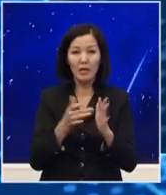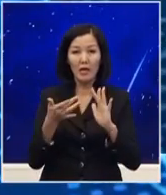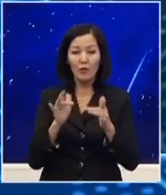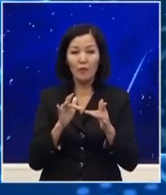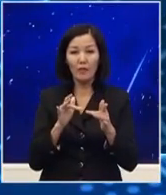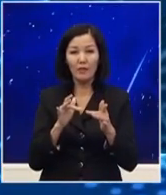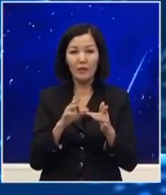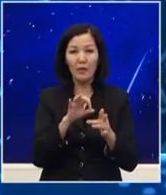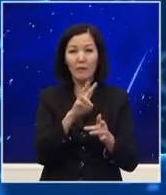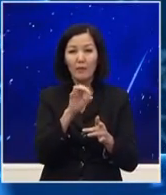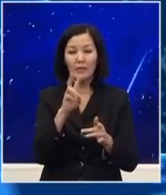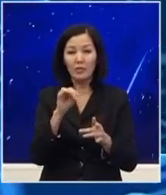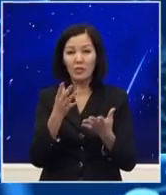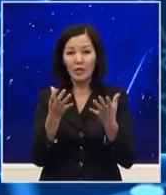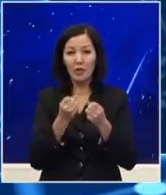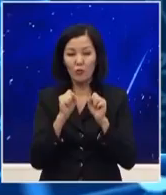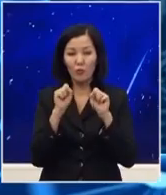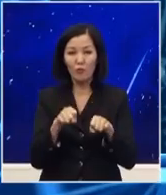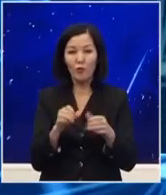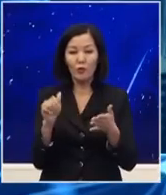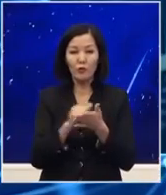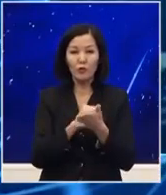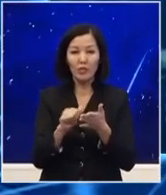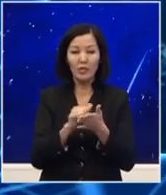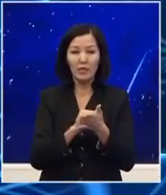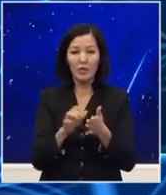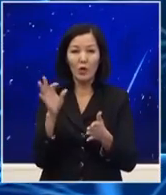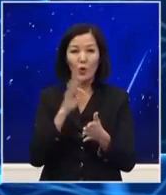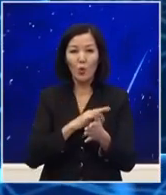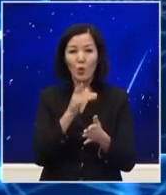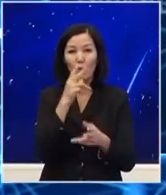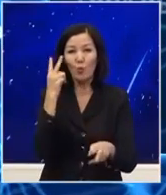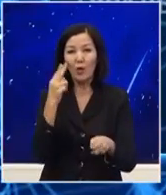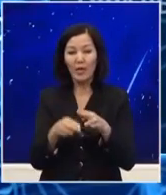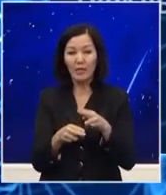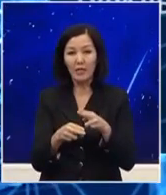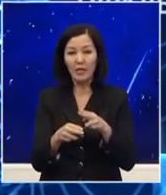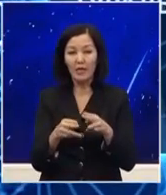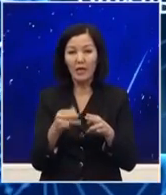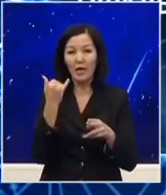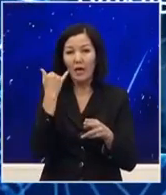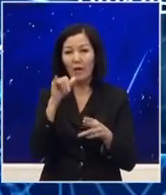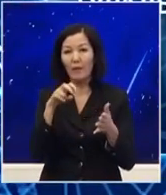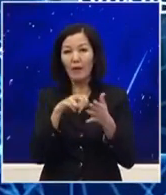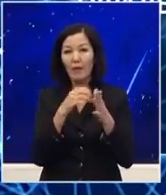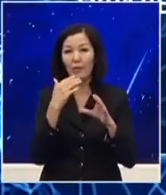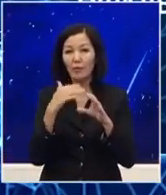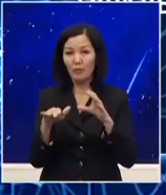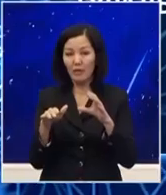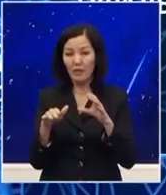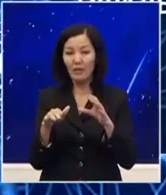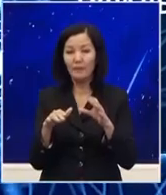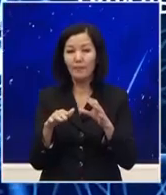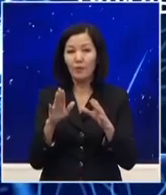желілердегі мессенджерлер арқылы ала аласыз. Құжаттарыңыздың қолдану мерзімінің аяқталуы туралы сізге хабарлама жіберіледі. Сонымен